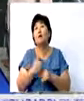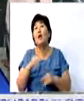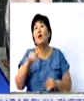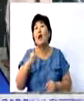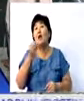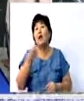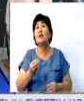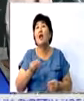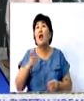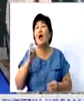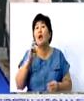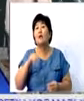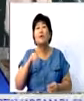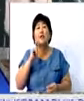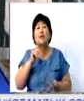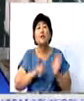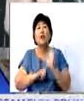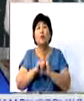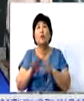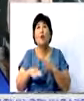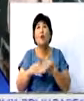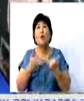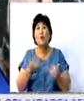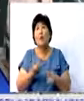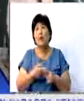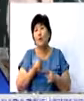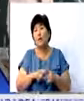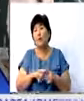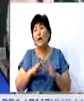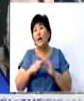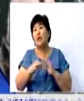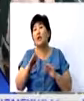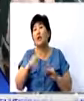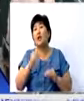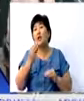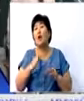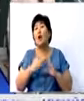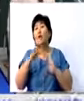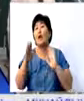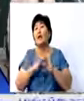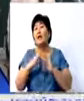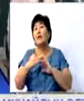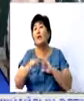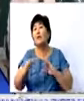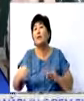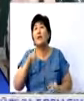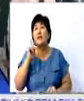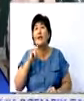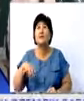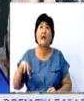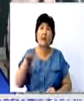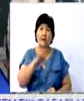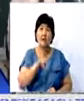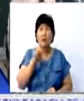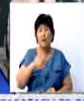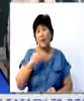Жалағаш ауданы әкімдігі жастардың бұл бастамасына қолдау білдіріп, мынау елді мекен Жалағаш ауданына қарасты елді мекен жастарының